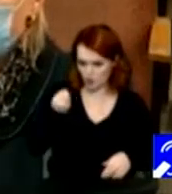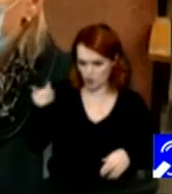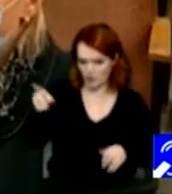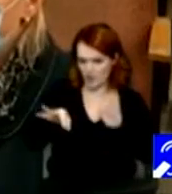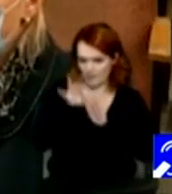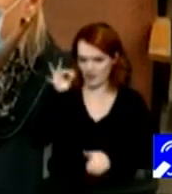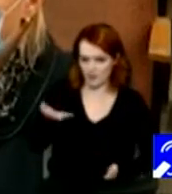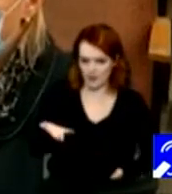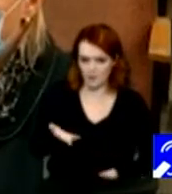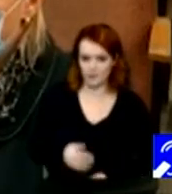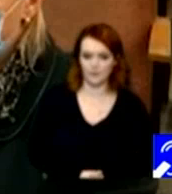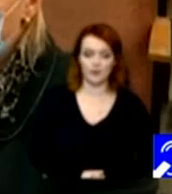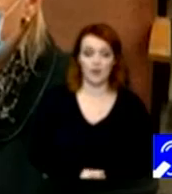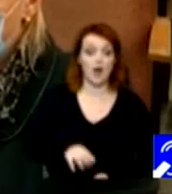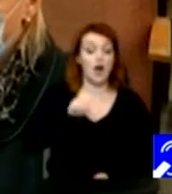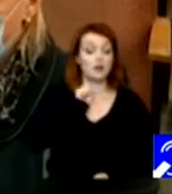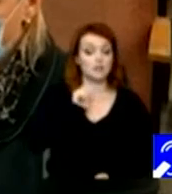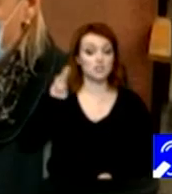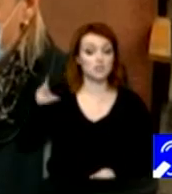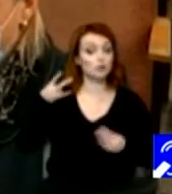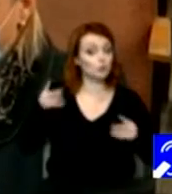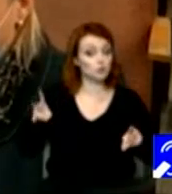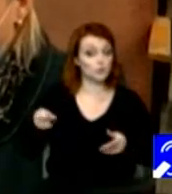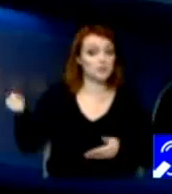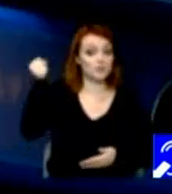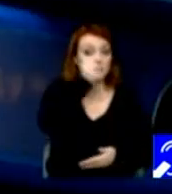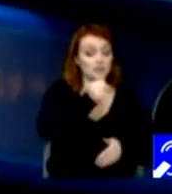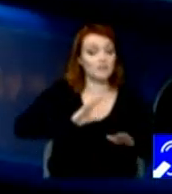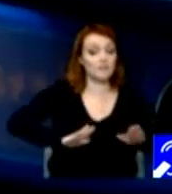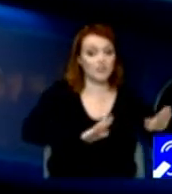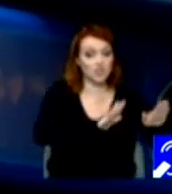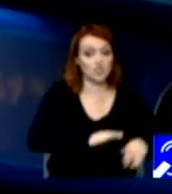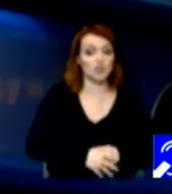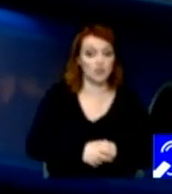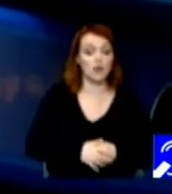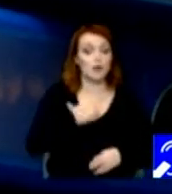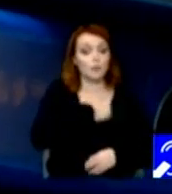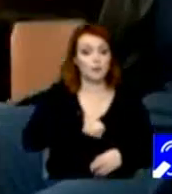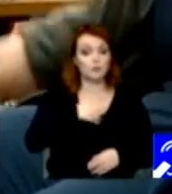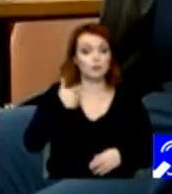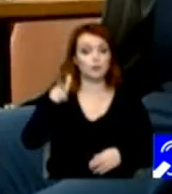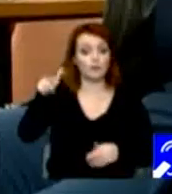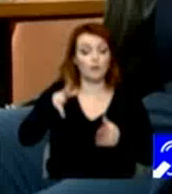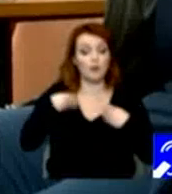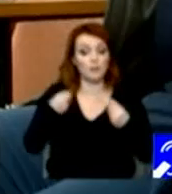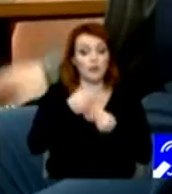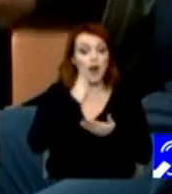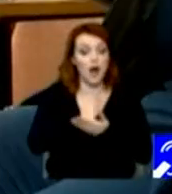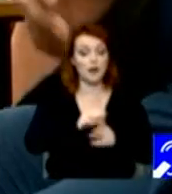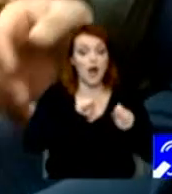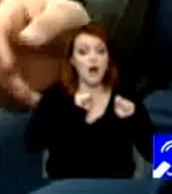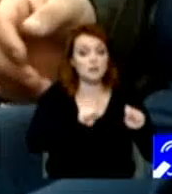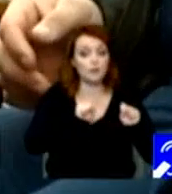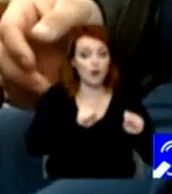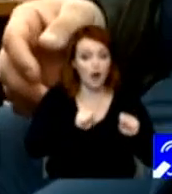susțin că fadei nagacevschi nu ar trebui să fie numit viceprimar pentru că familia lui are un birou de avocatură care se ocupă de